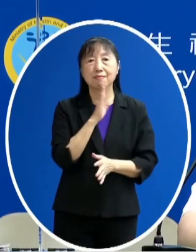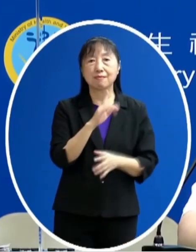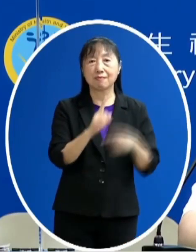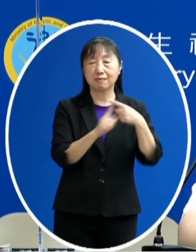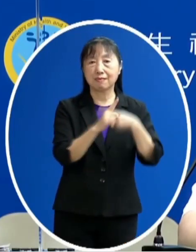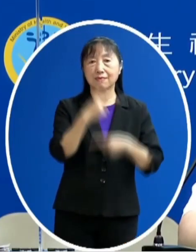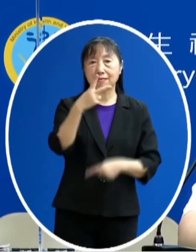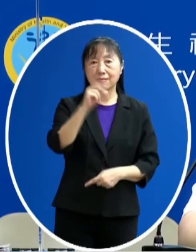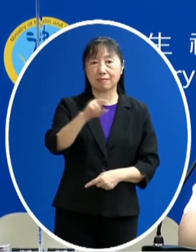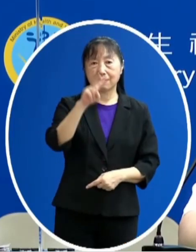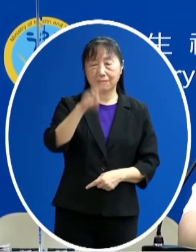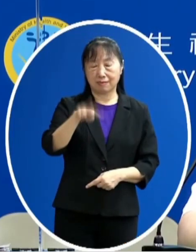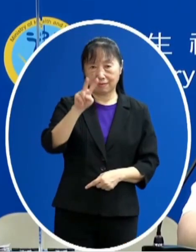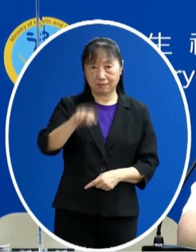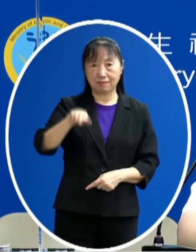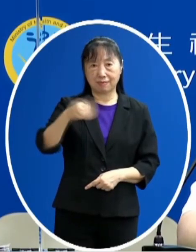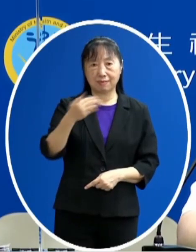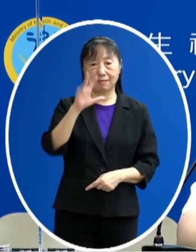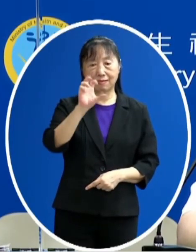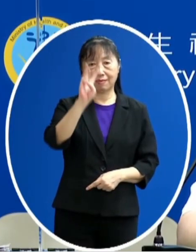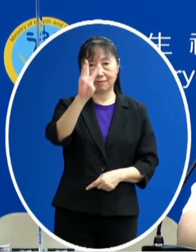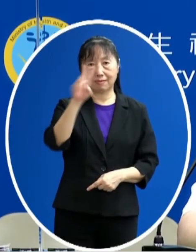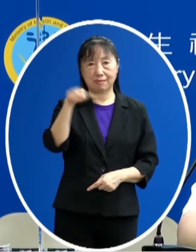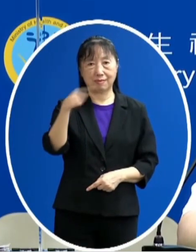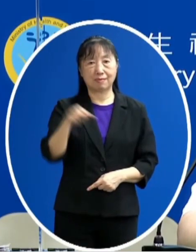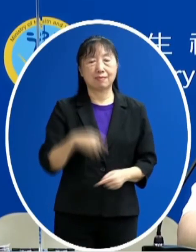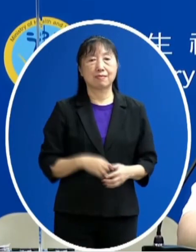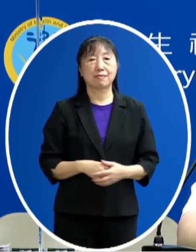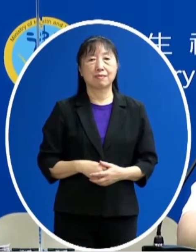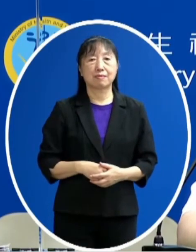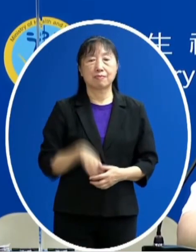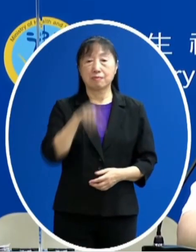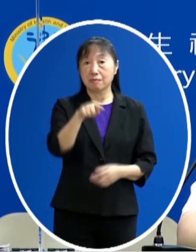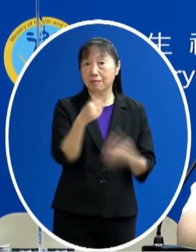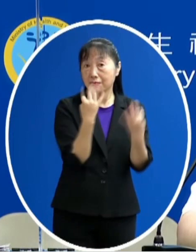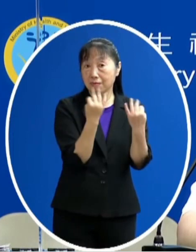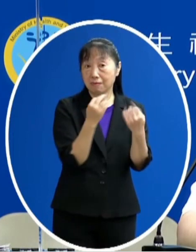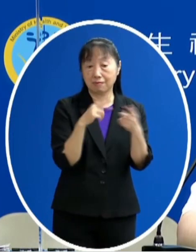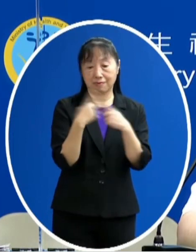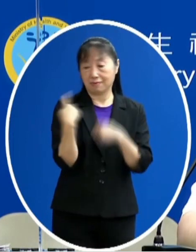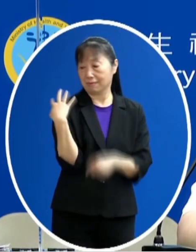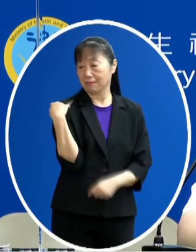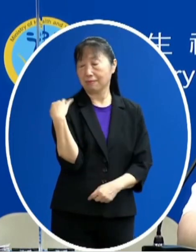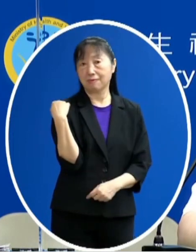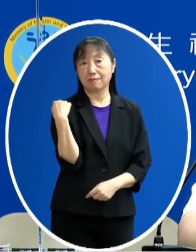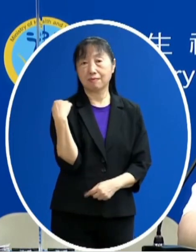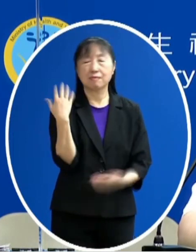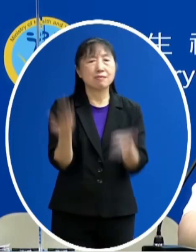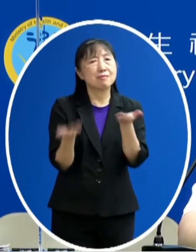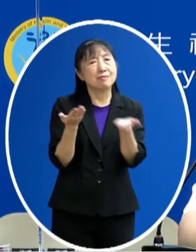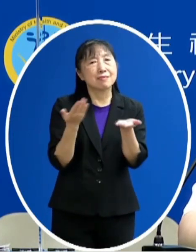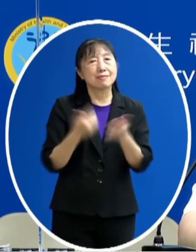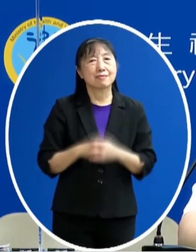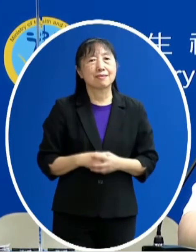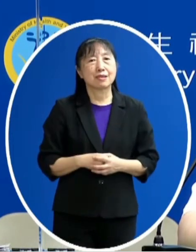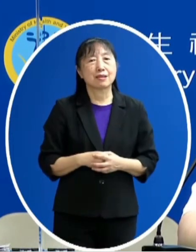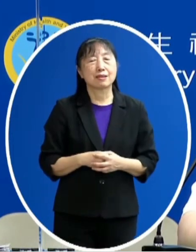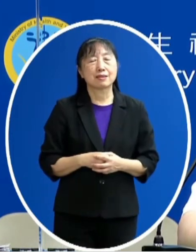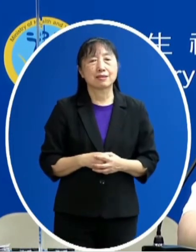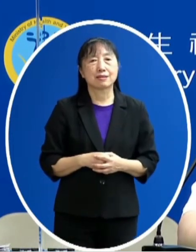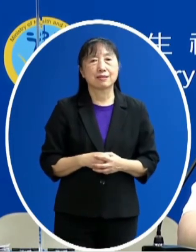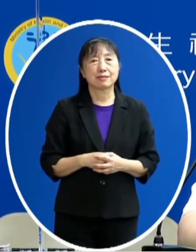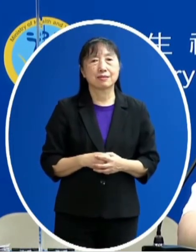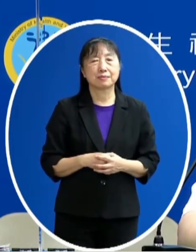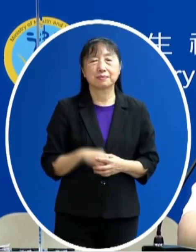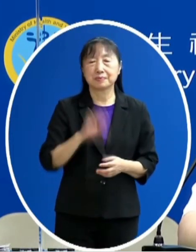总共好22,983个。那这里面的这数字哈，跟我们前几天的哈在差不多，但是还是有一些